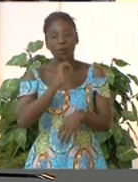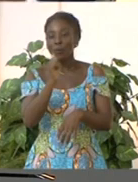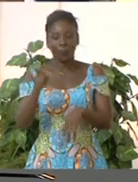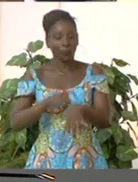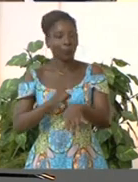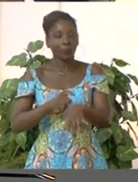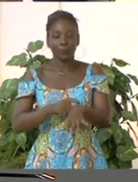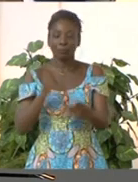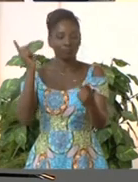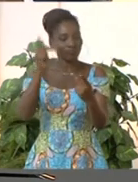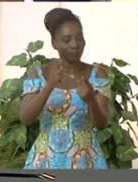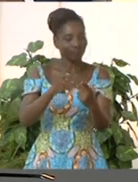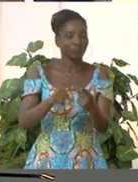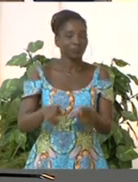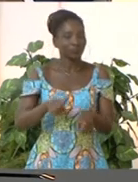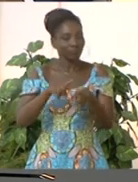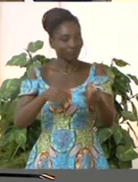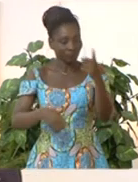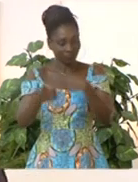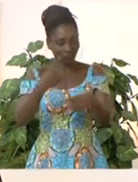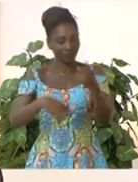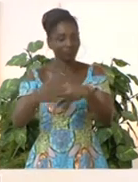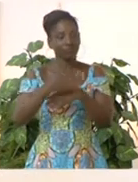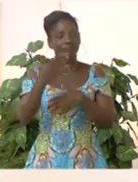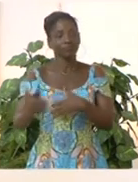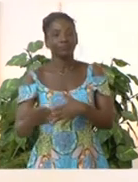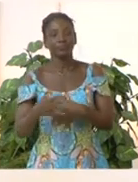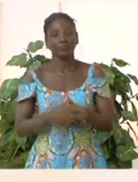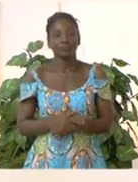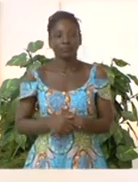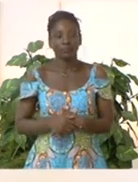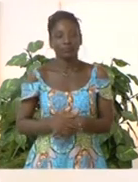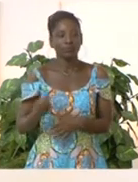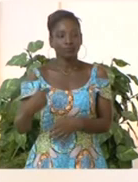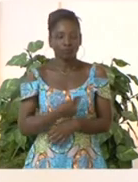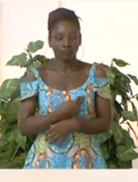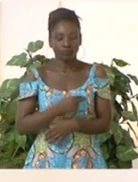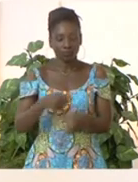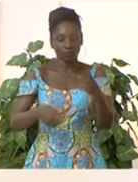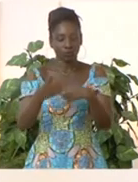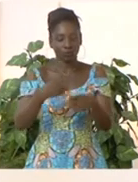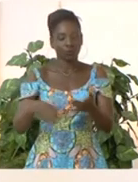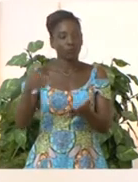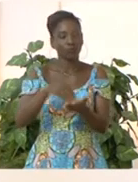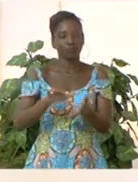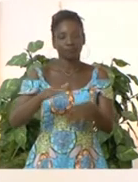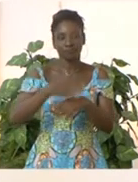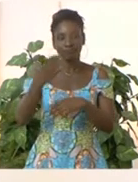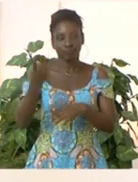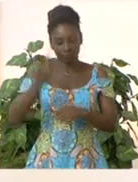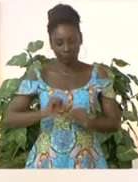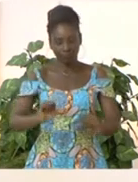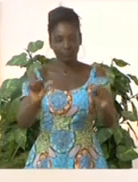l'instant on a quelques esprits ok d'accord donc certes les sociétés nous retrouvons dans quelques instants pour poursuivre